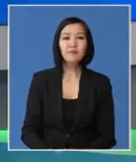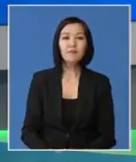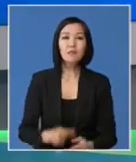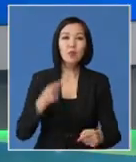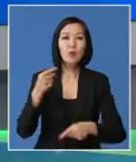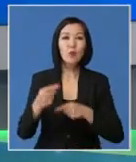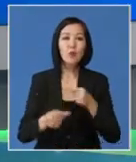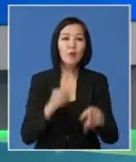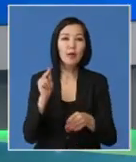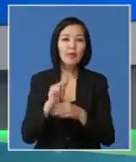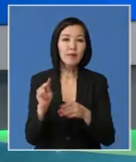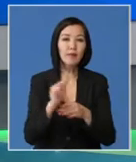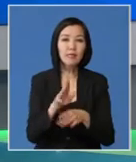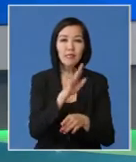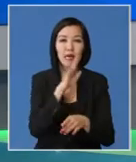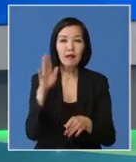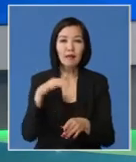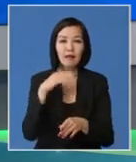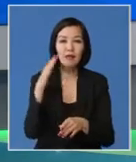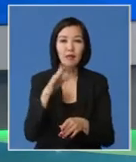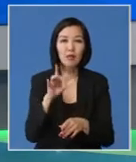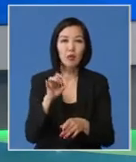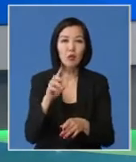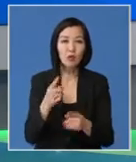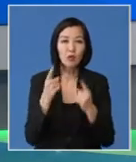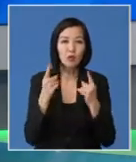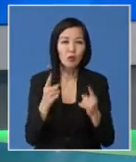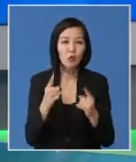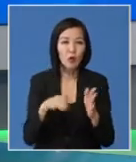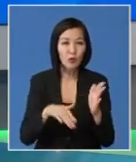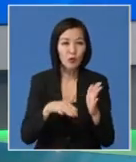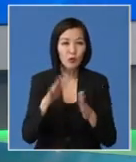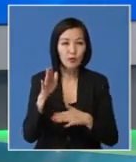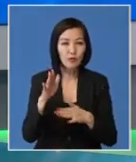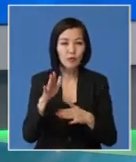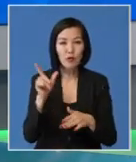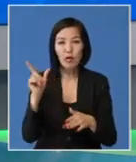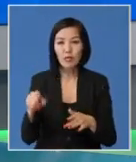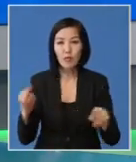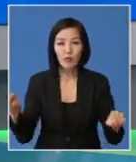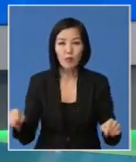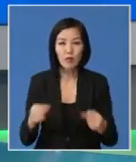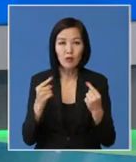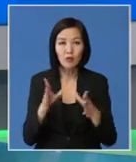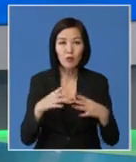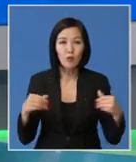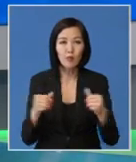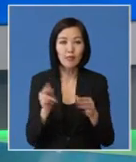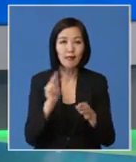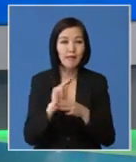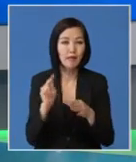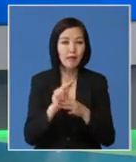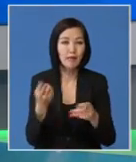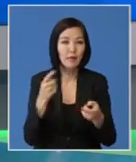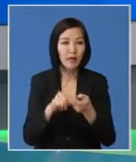Ұрпақ тәрбиесінде ата-ананың атқарар рөлі зор. Баланың өсіп жетілуімен тұлға болып қалыптасуы тікелей отбасындағы тәлімге байланысты. Осы